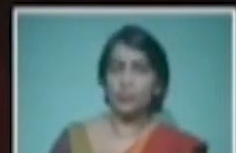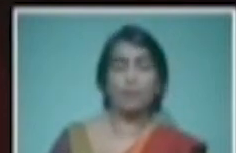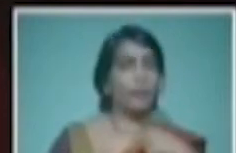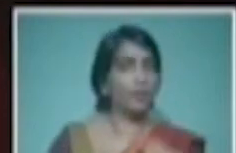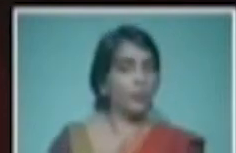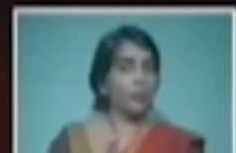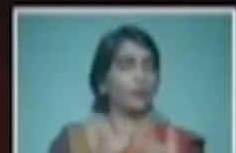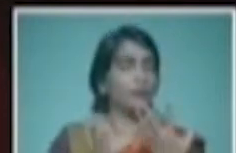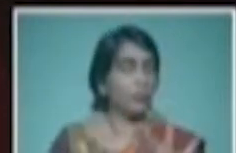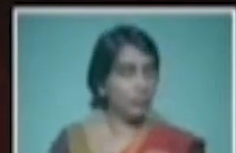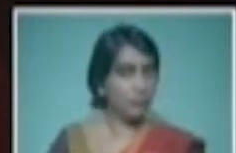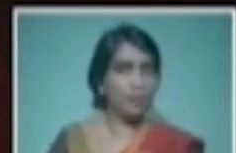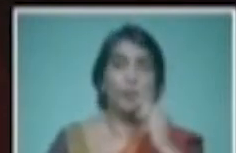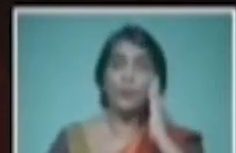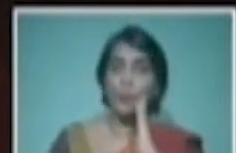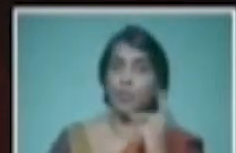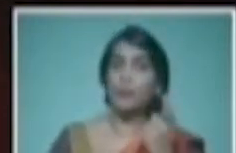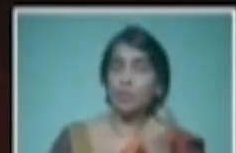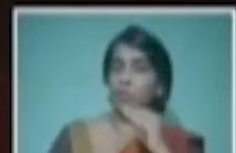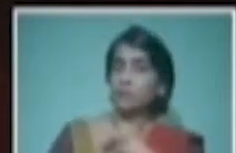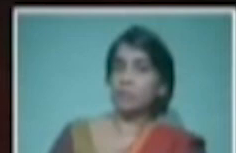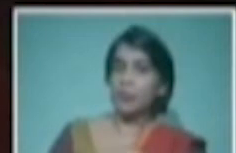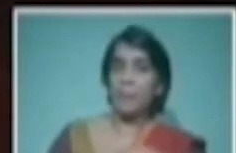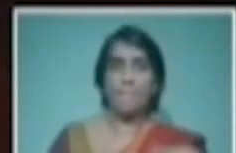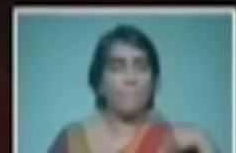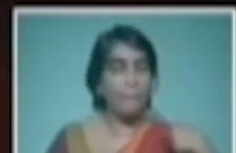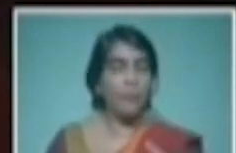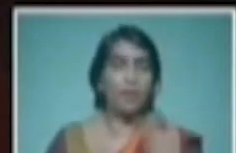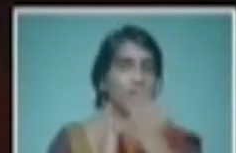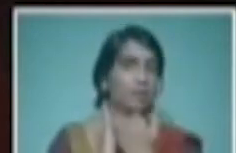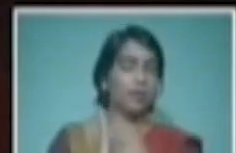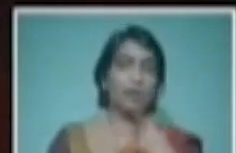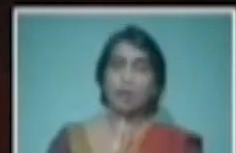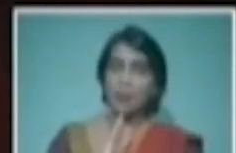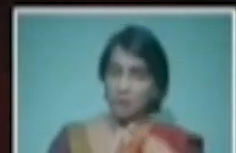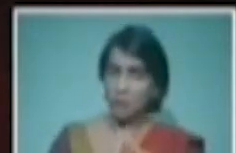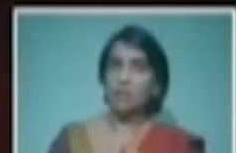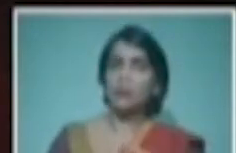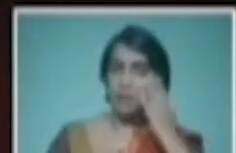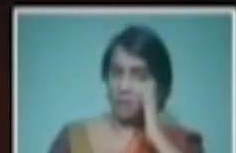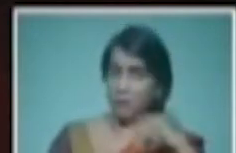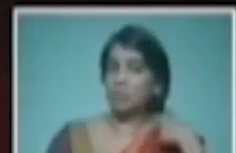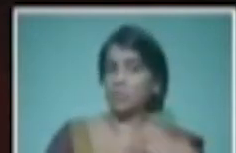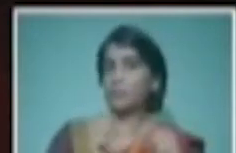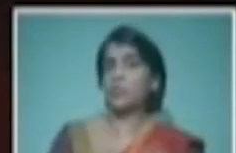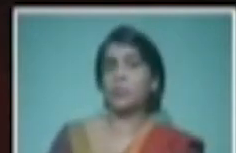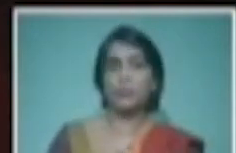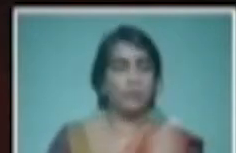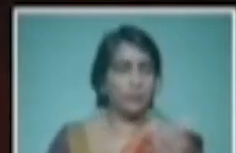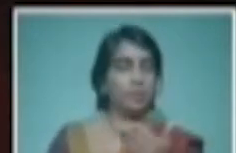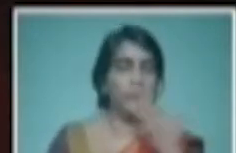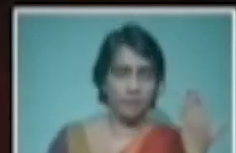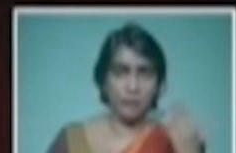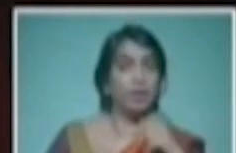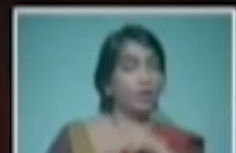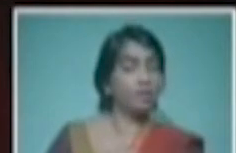මෙරටට අවශ්‍ය විදේශ විනිමය ඉපයීමේ ප්‍රධාන මාර්ගයක් බවට දේශීය හා සම්ප්‍රදායික කර්මාන්ත පත් කළ හැකි.